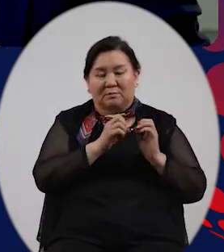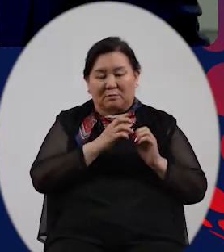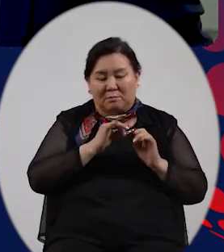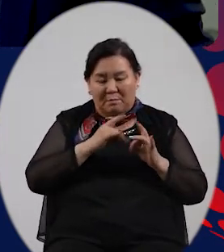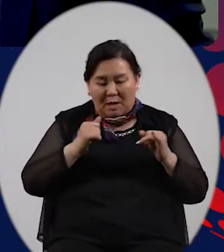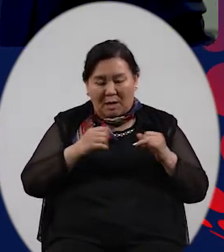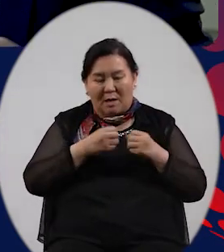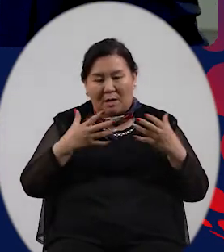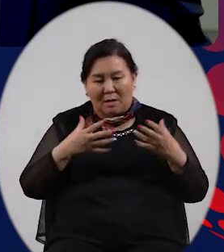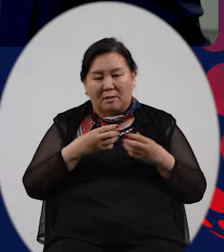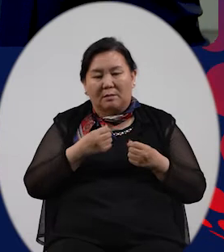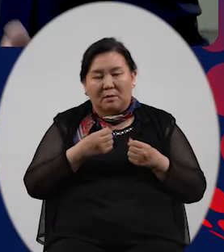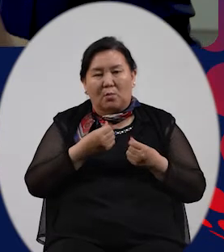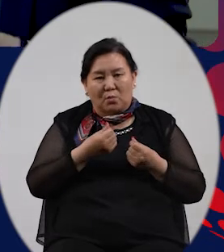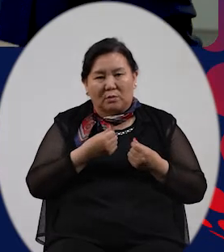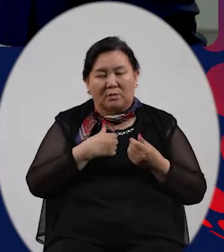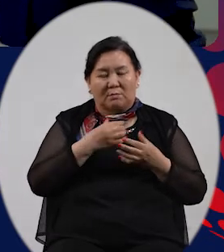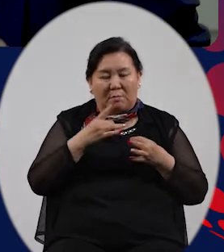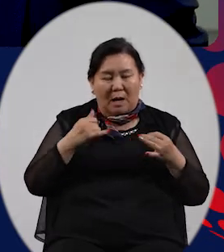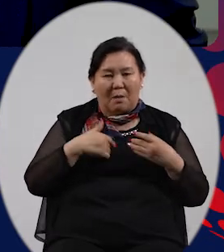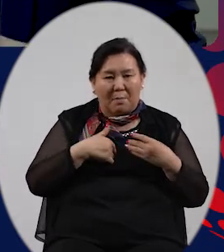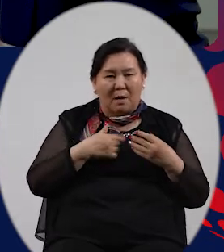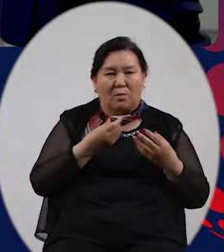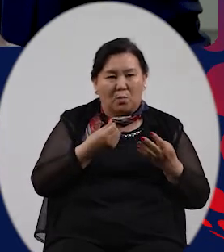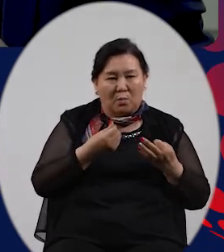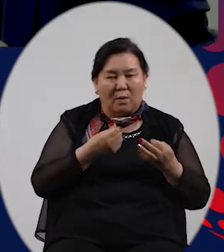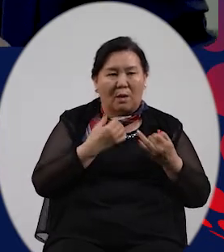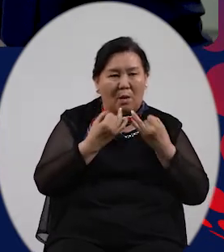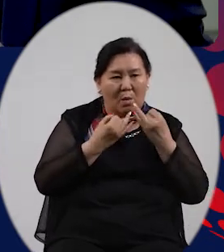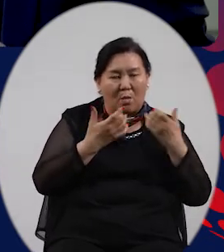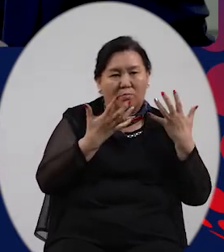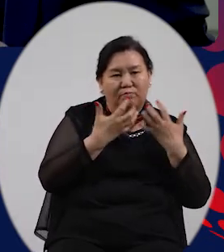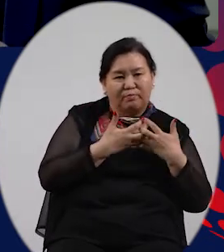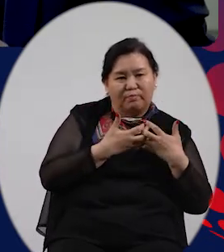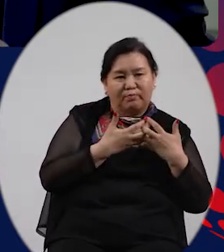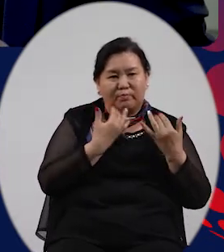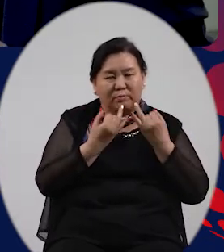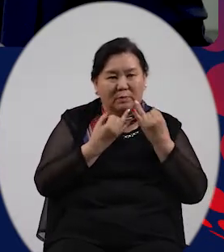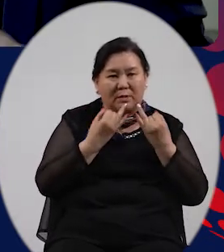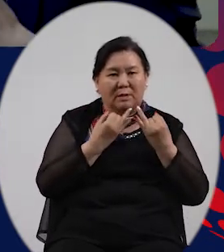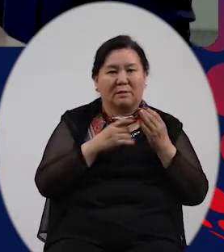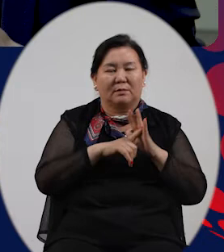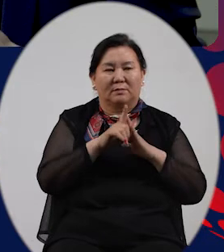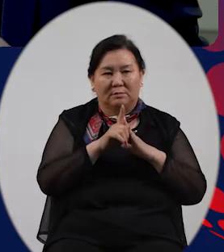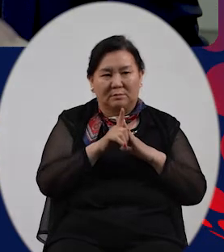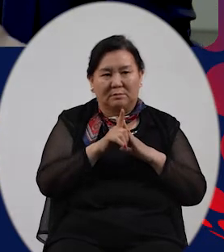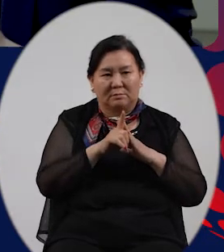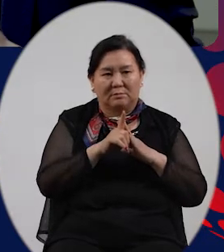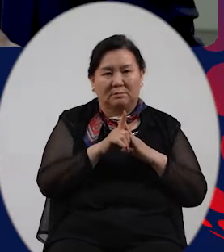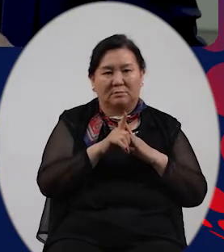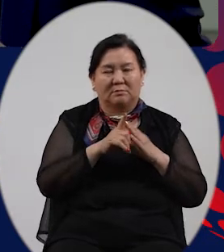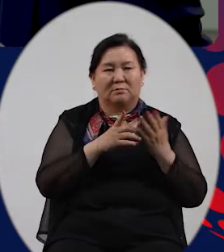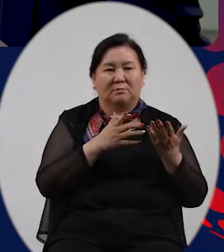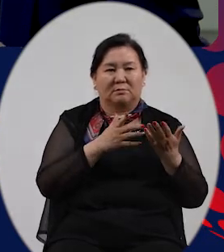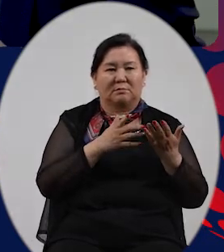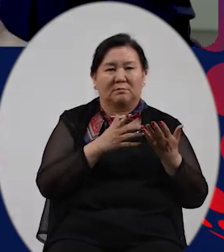үн зэрэг дээрээ экспортлогч болон импортлогч талууд тохиролцохыг хэлж байгаа. Энийг бол бид нэр файнал болгож драфтлаагүй ч